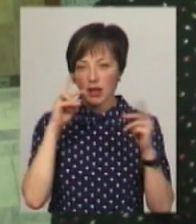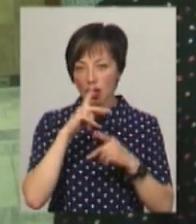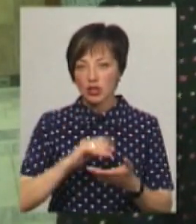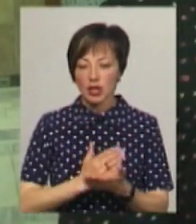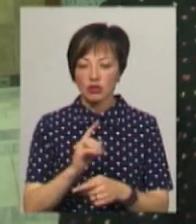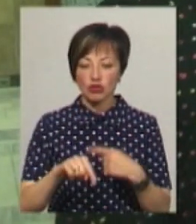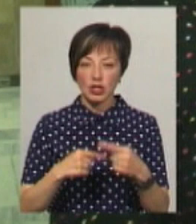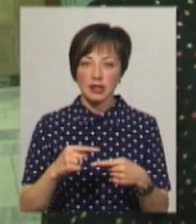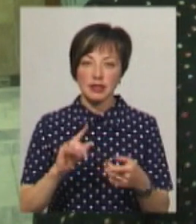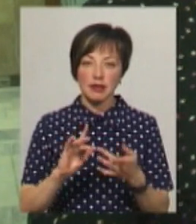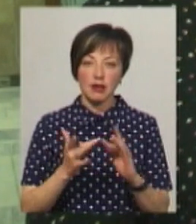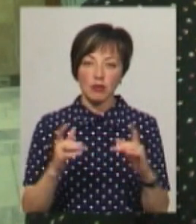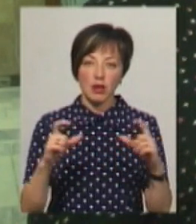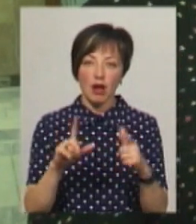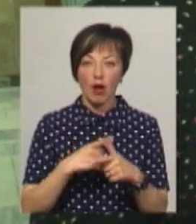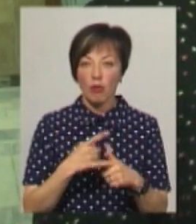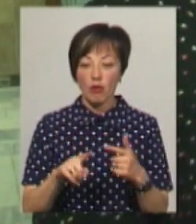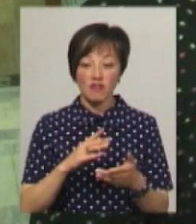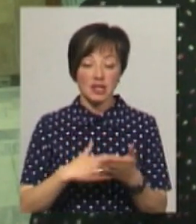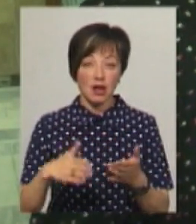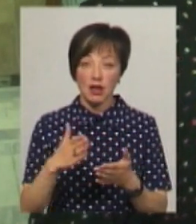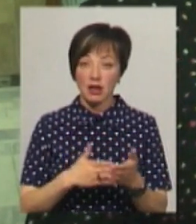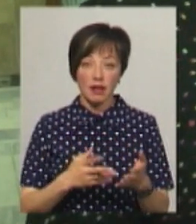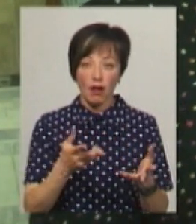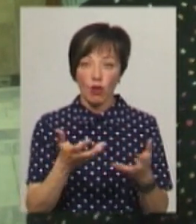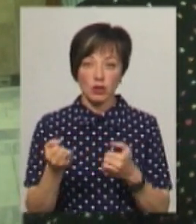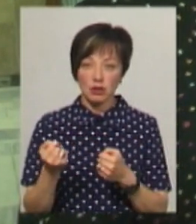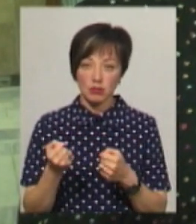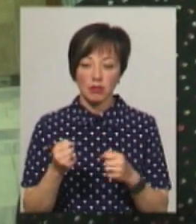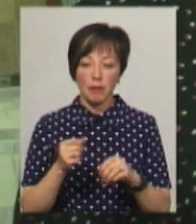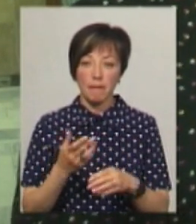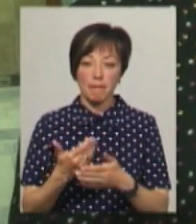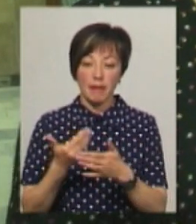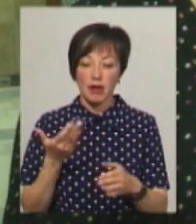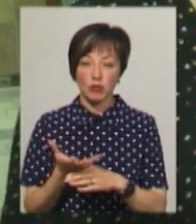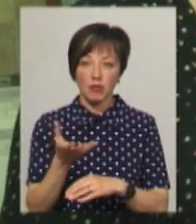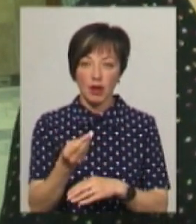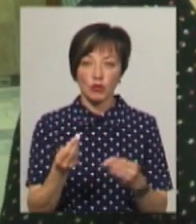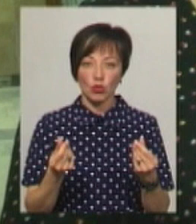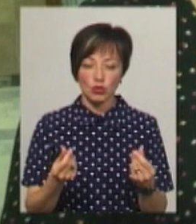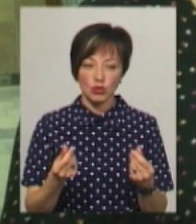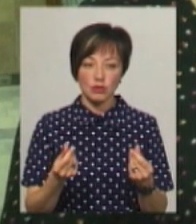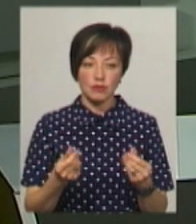через інтернет-магазини або взагалі, які не отримують, роблять предоплату коштів.